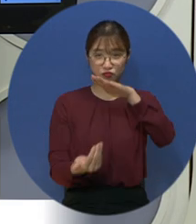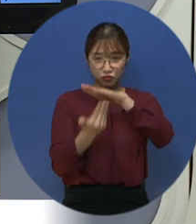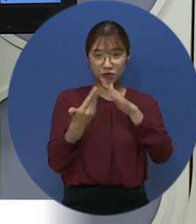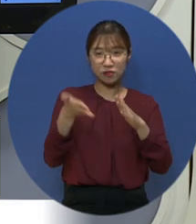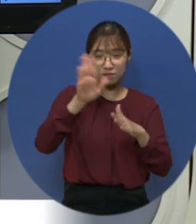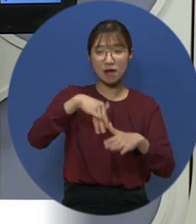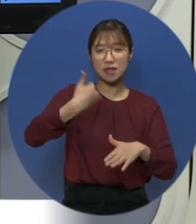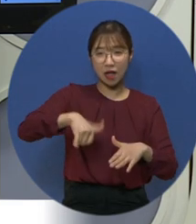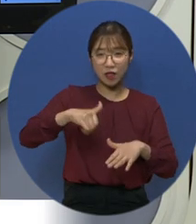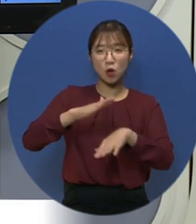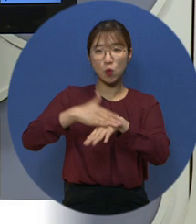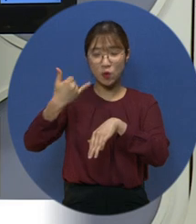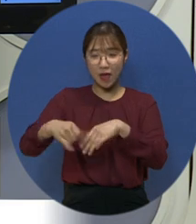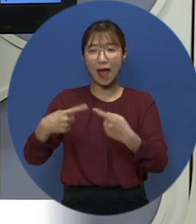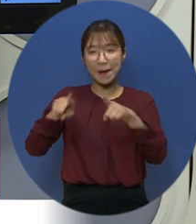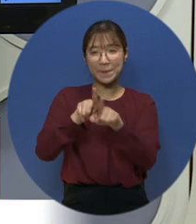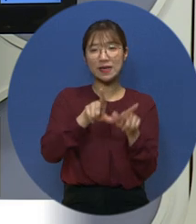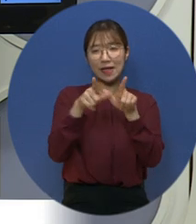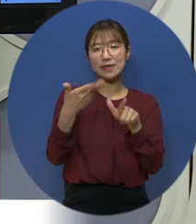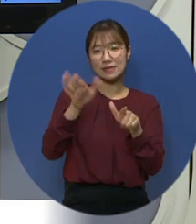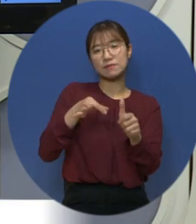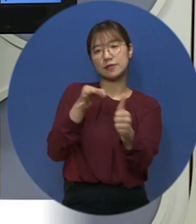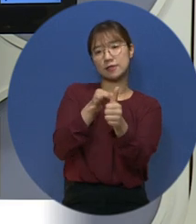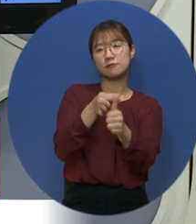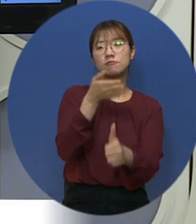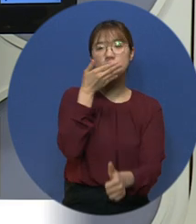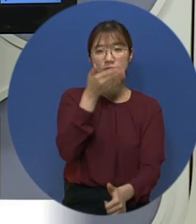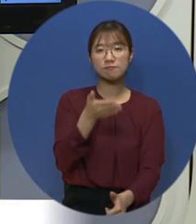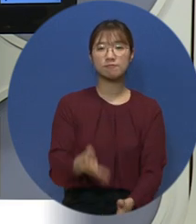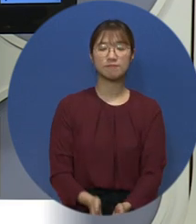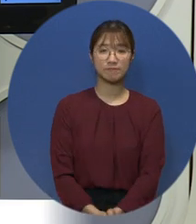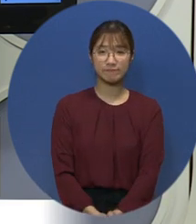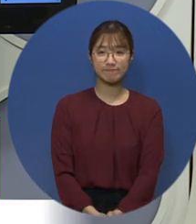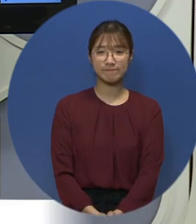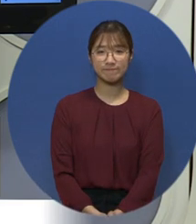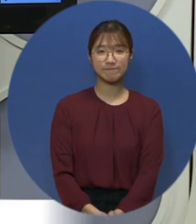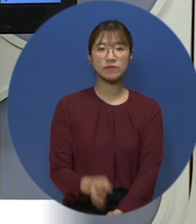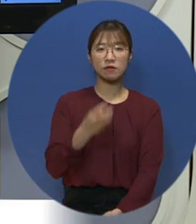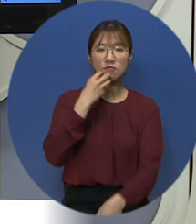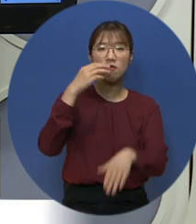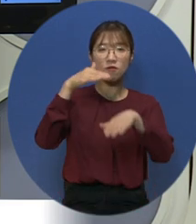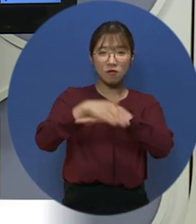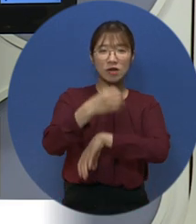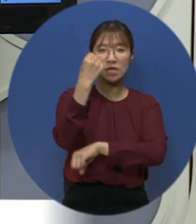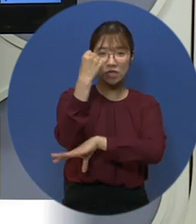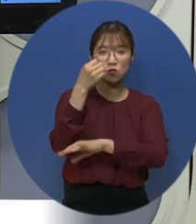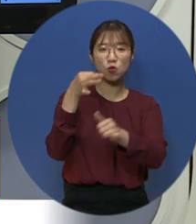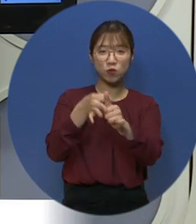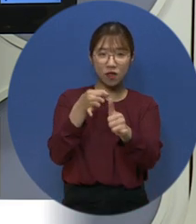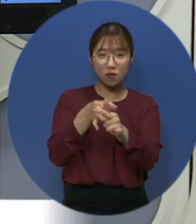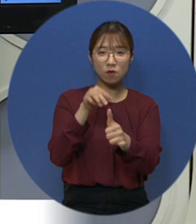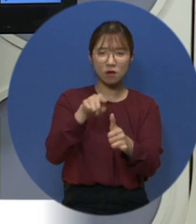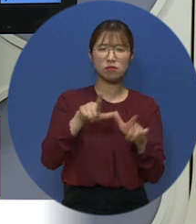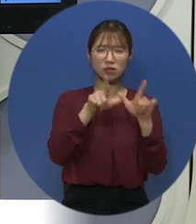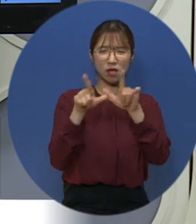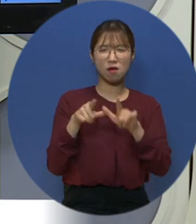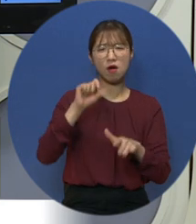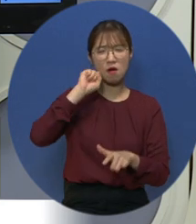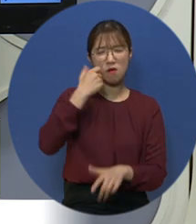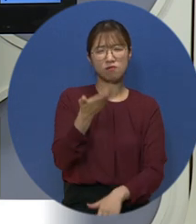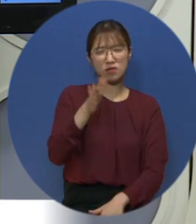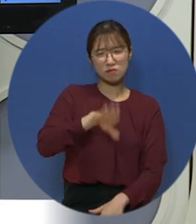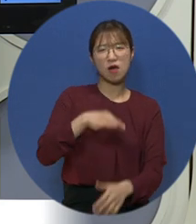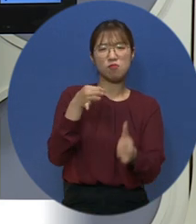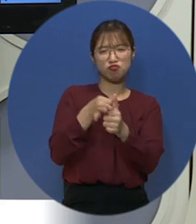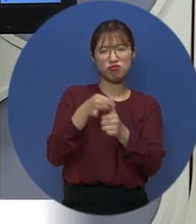녀와 함께 살고 있더라도 지원을 받을 수 있게 됩니다 서울형 기초 보장 제도 는 생활은 어렵지만 부양